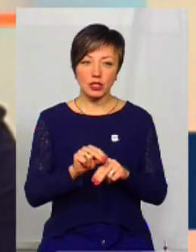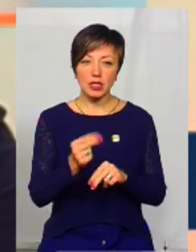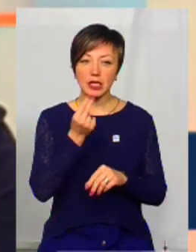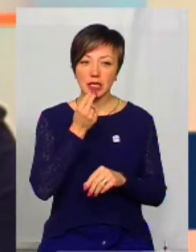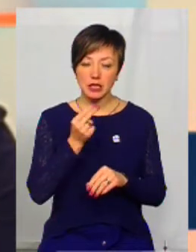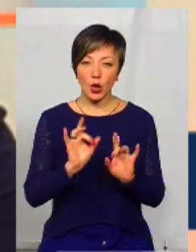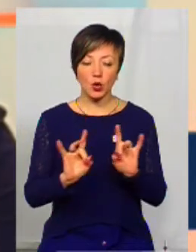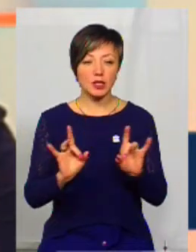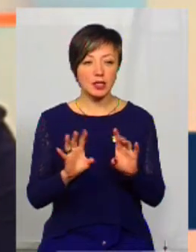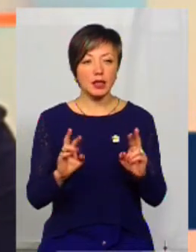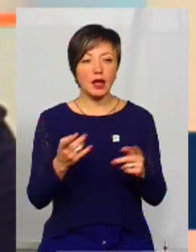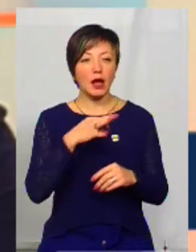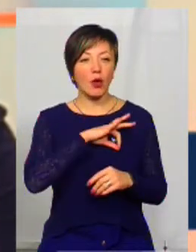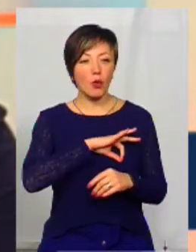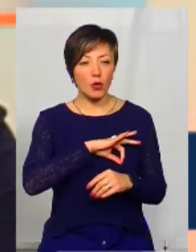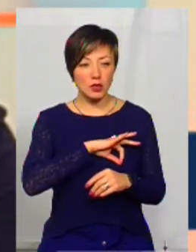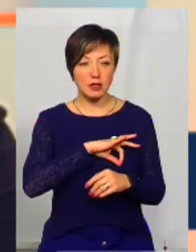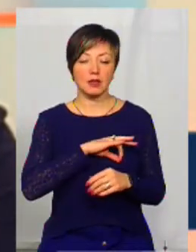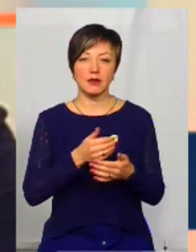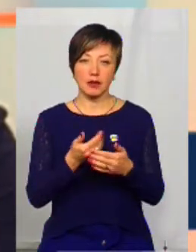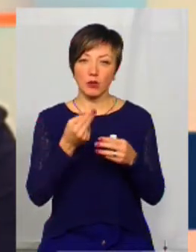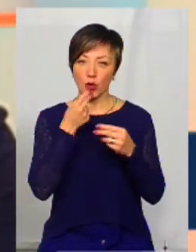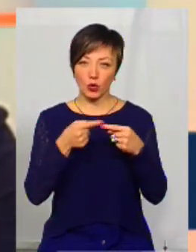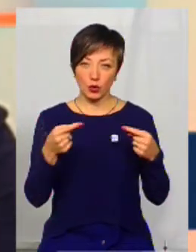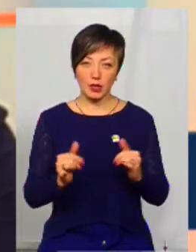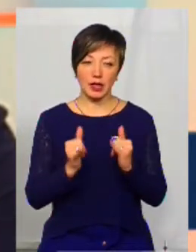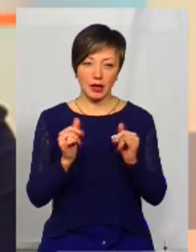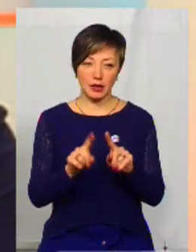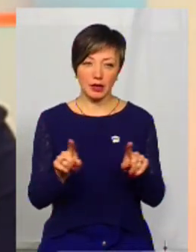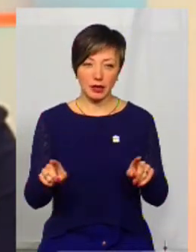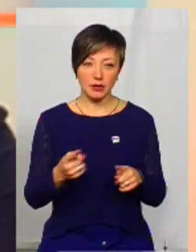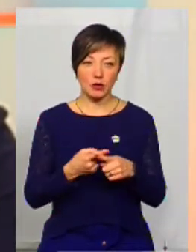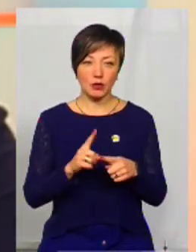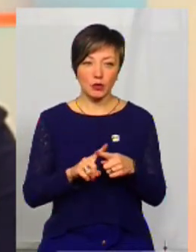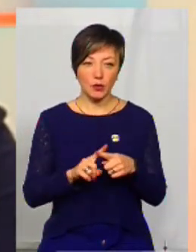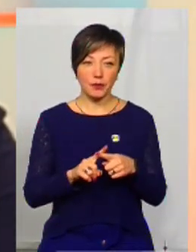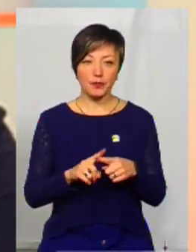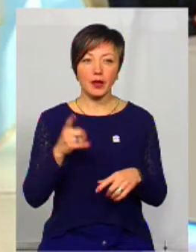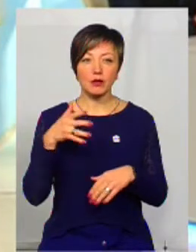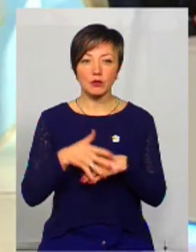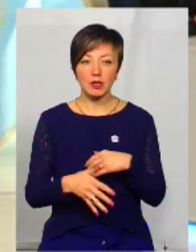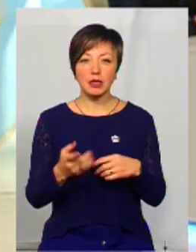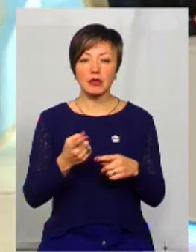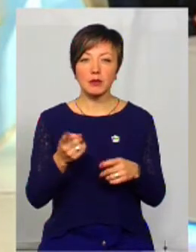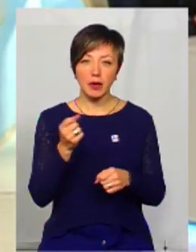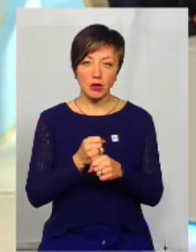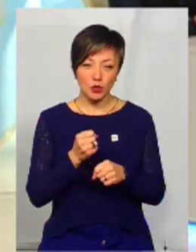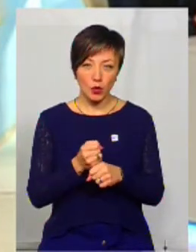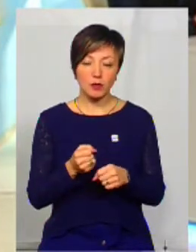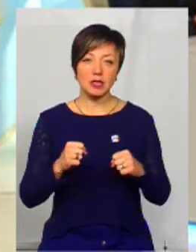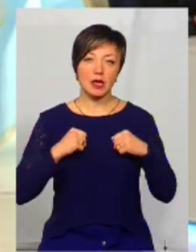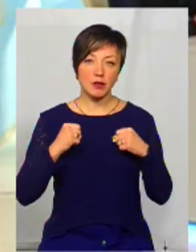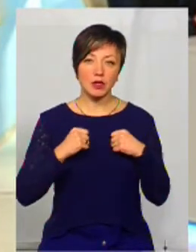їх їсти і розказати, яка корисність від них саме для них. Тому, зрозуміло, над цим